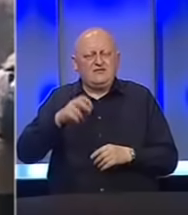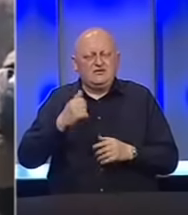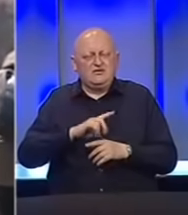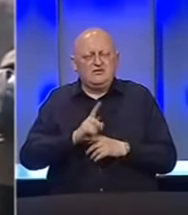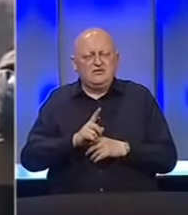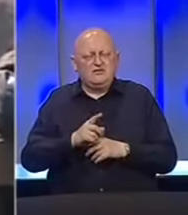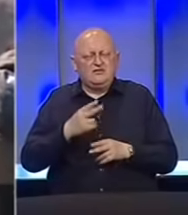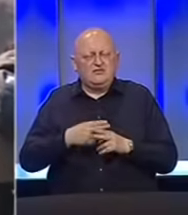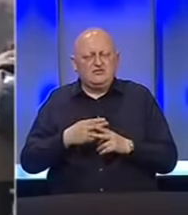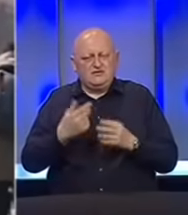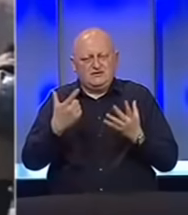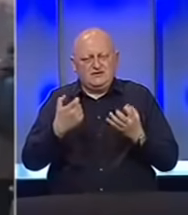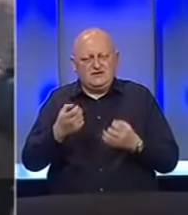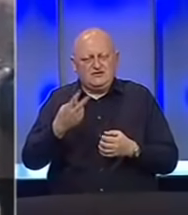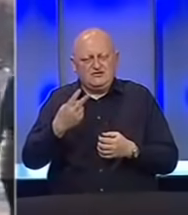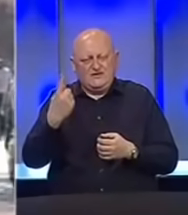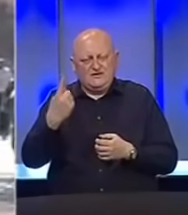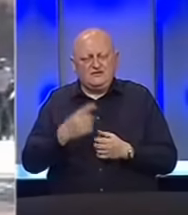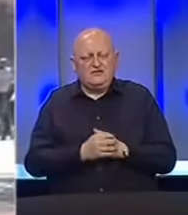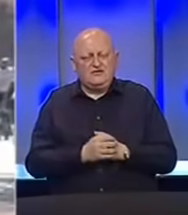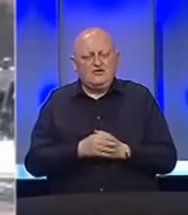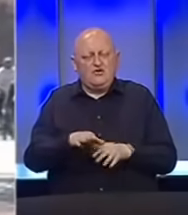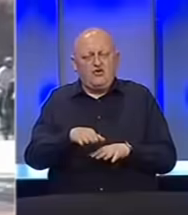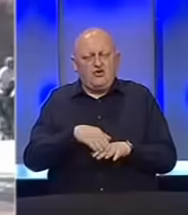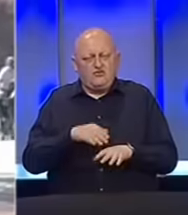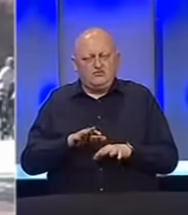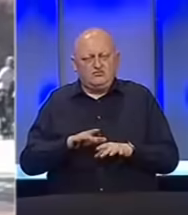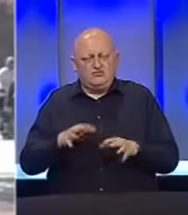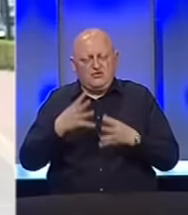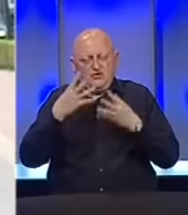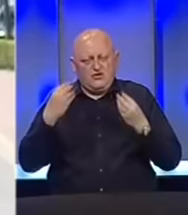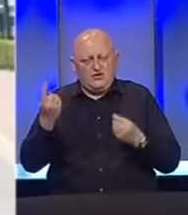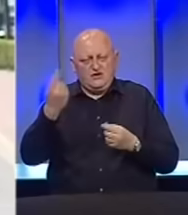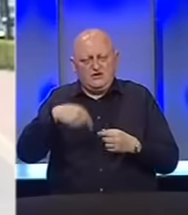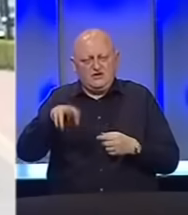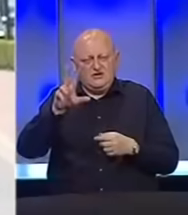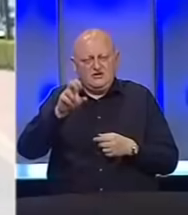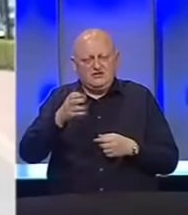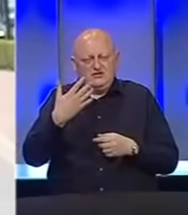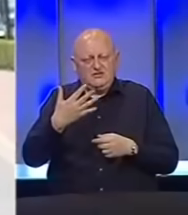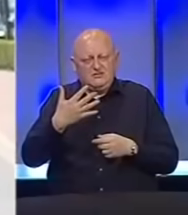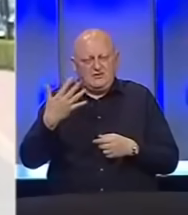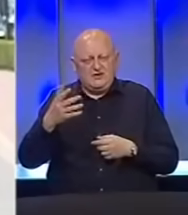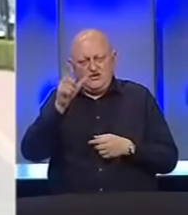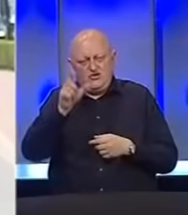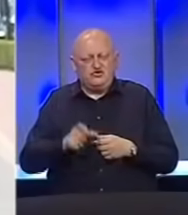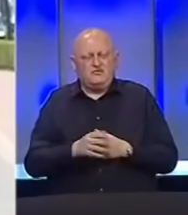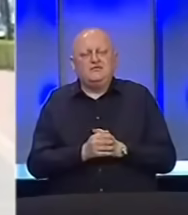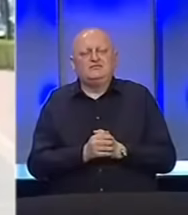je inficiranih 721. Od početka pandemije oporavilo se 1355